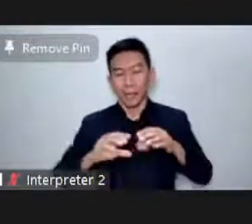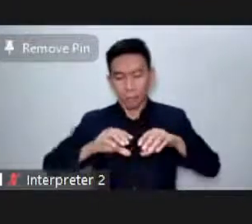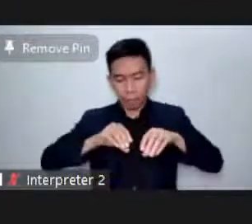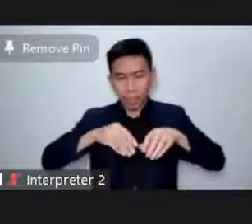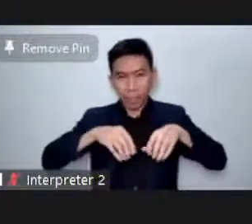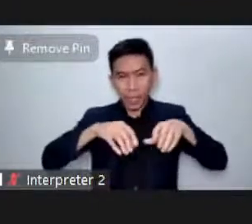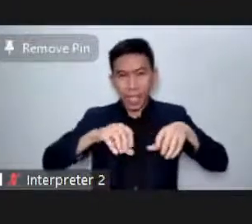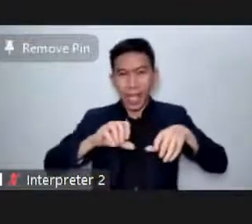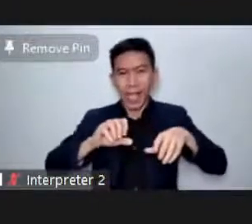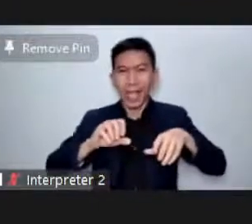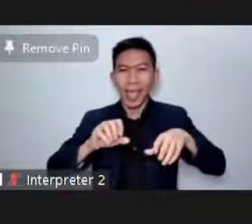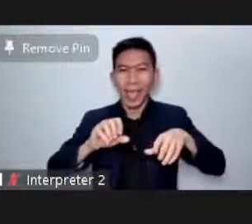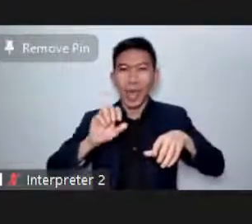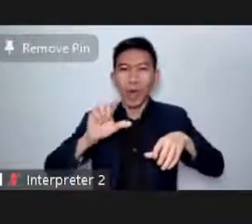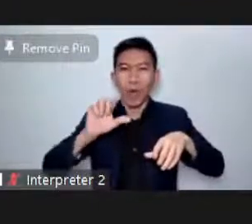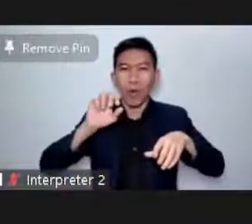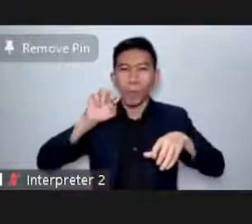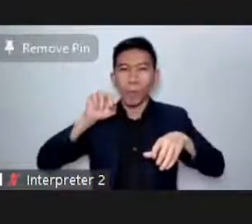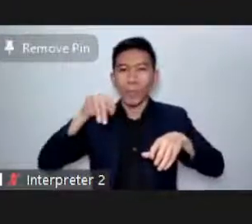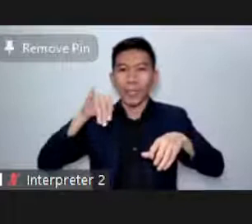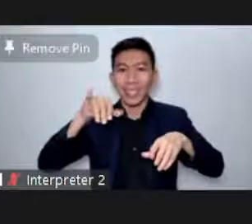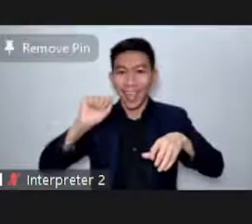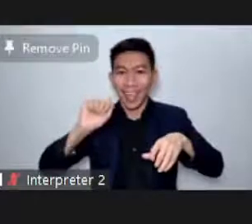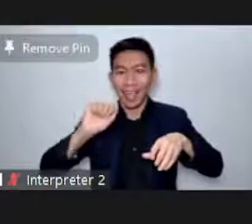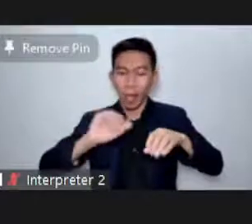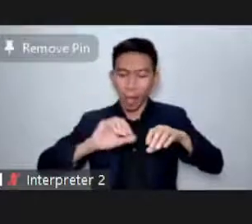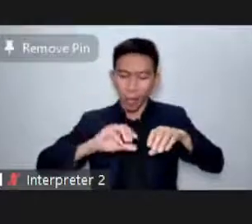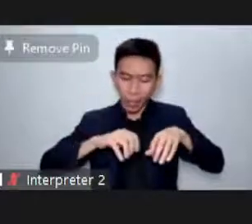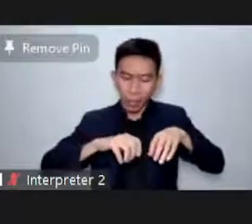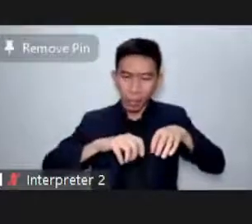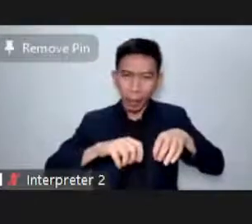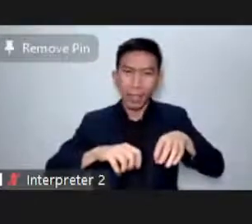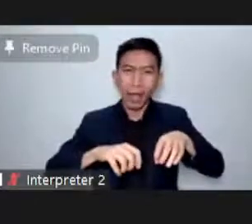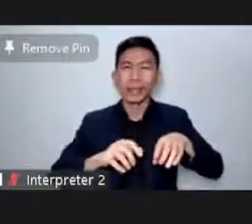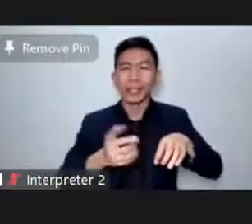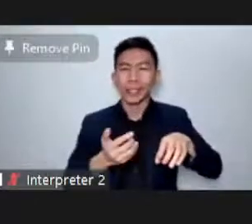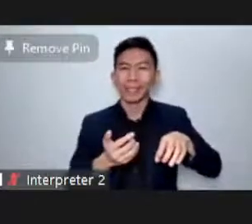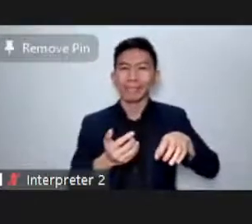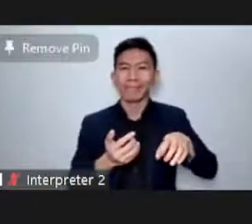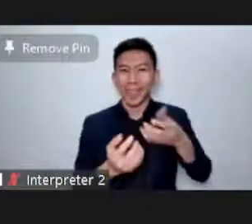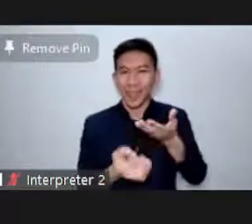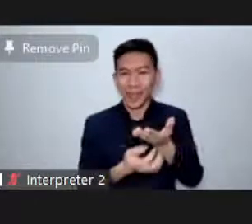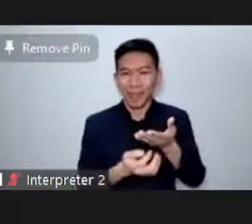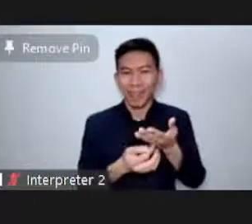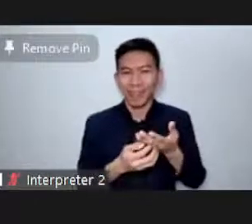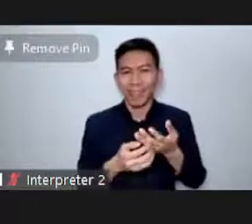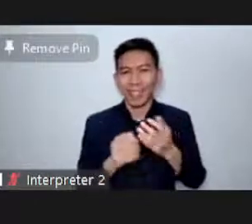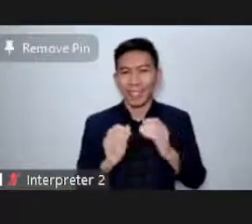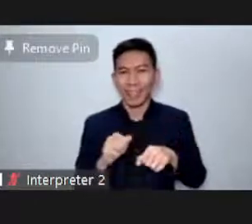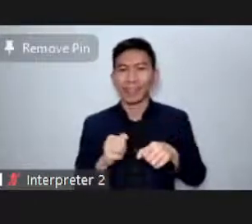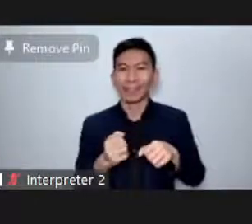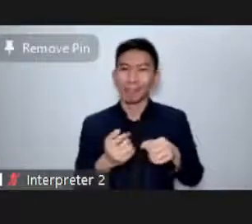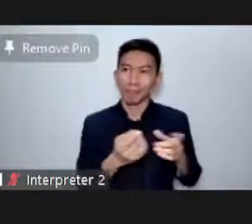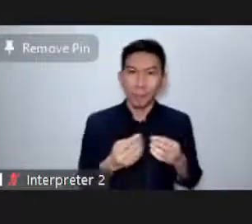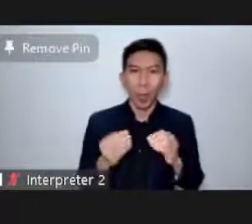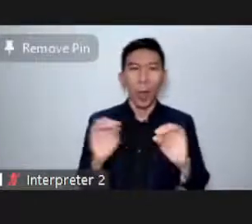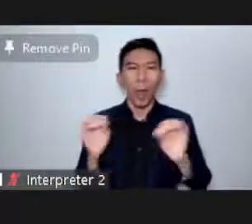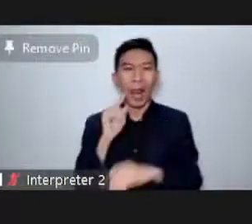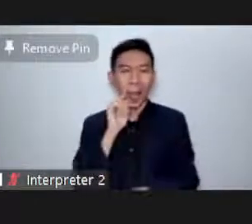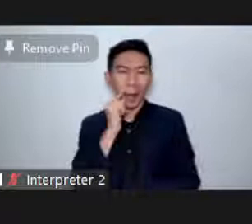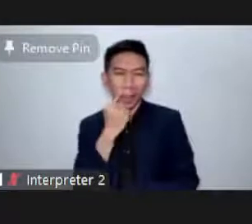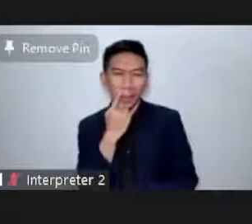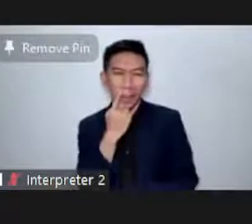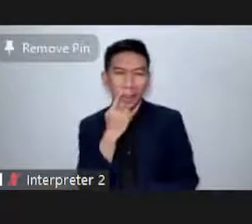Shanghai para lang po meron akong gagawin at hindi pa boring ang aking buhay at hindi ko maisip